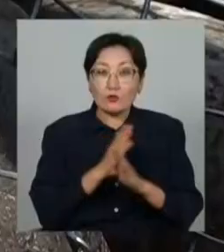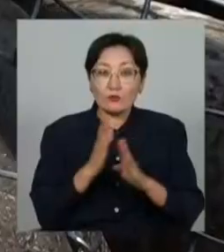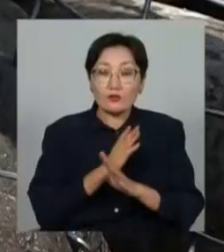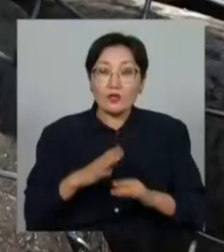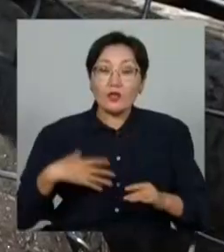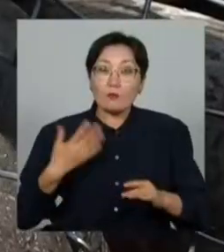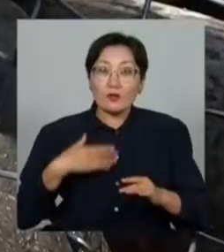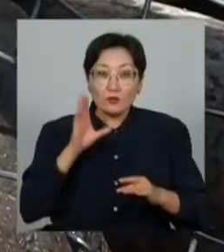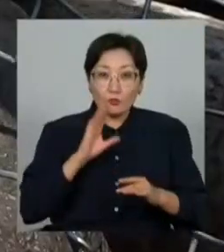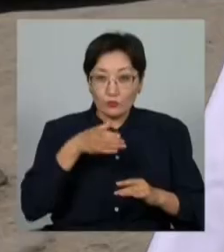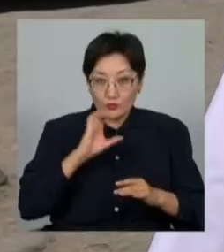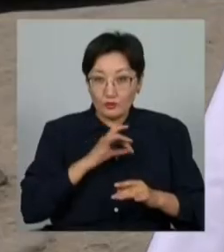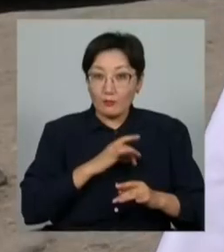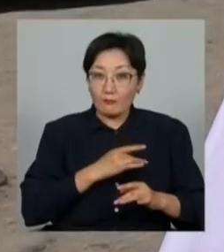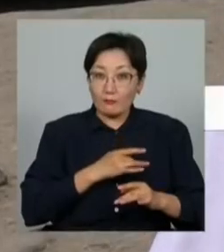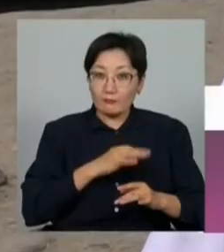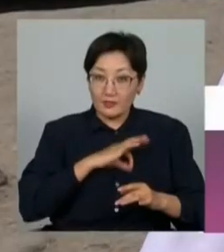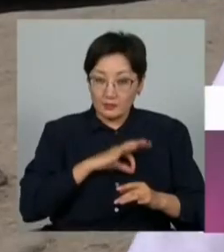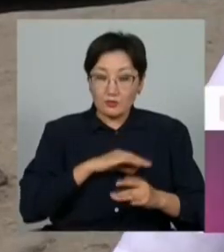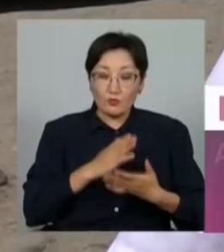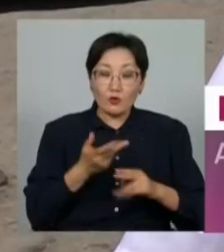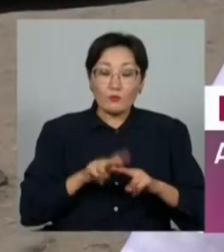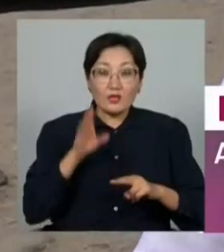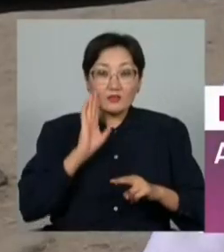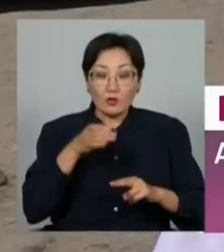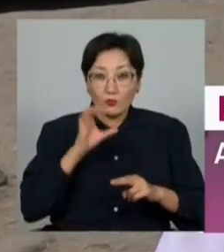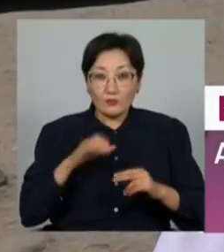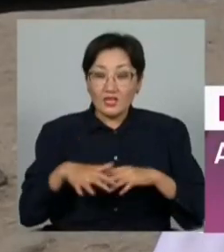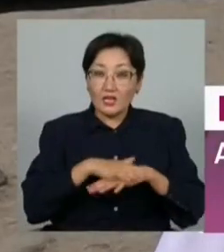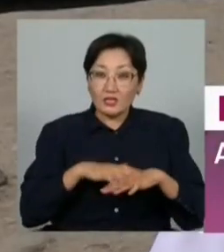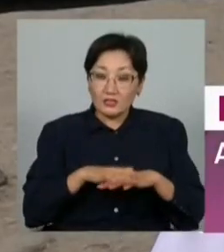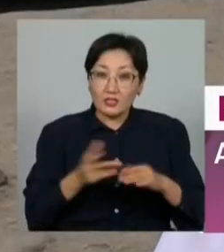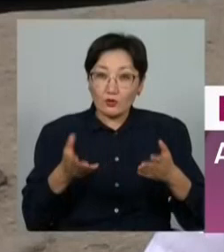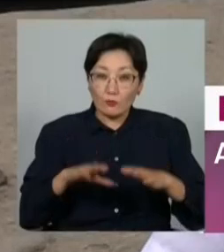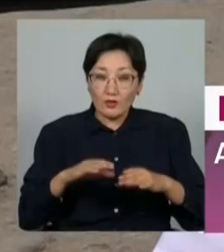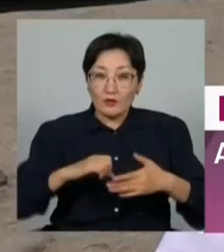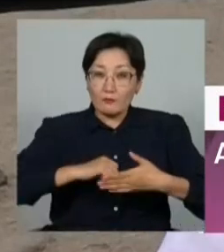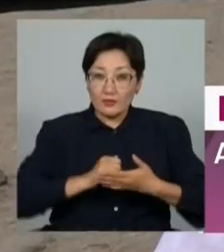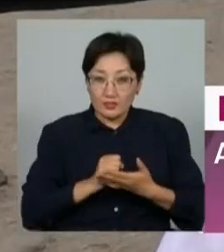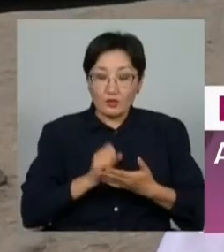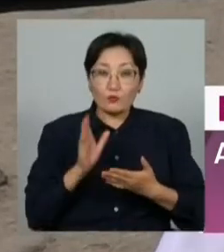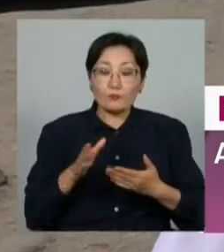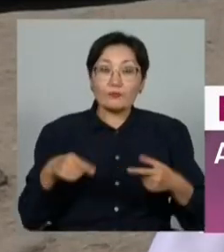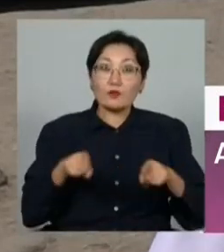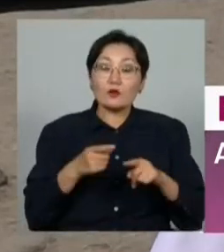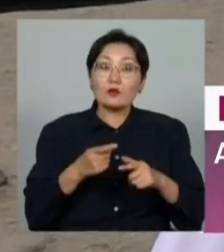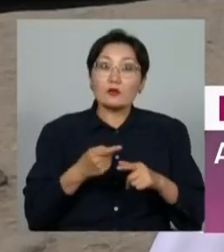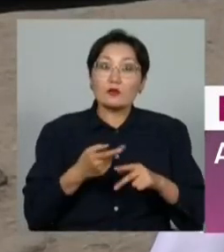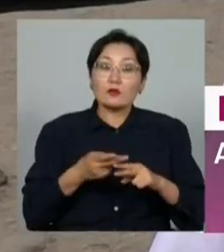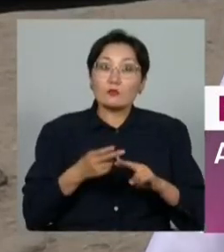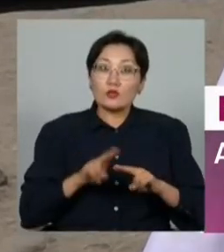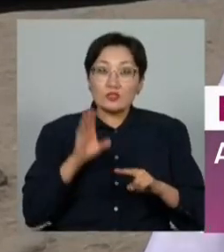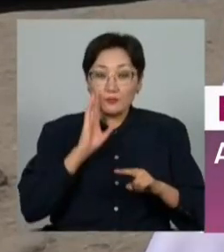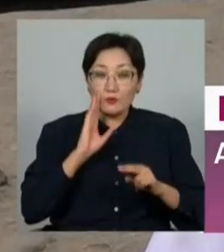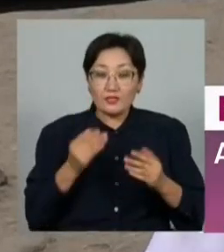минералды ауыз су ретінде пайдаланып келеді. Бұл суды осы халықтың атында қалдырып, бекітіп береме, заңдастырып береме, әйтеуір осы су